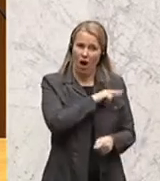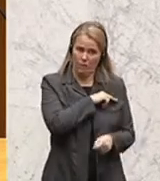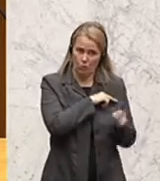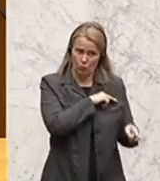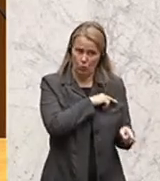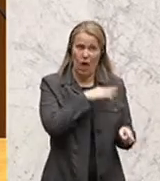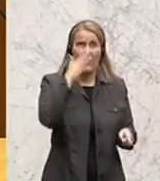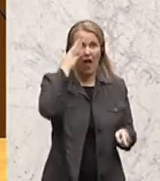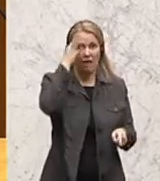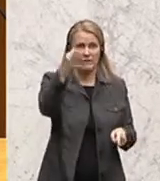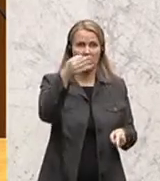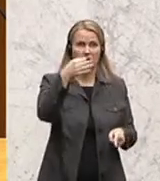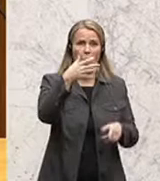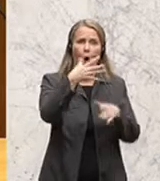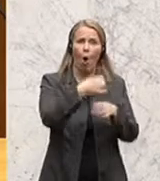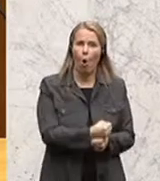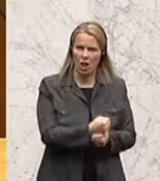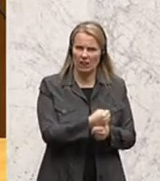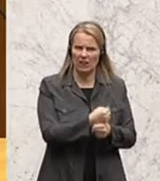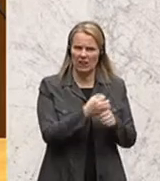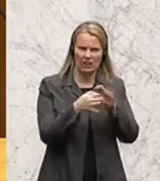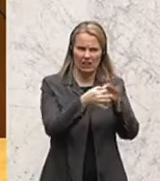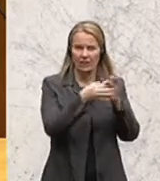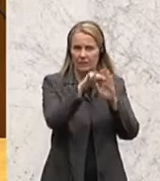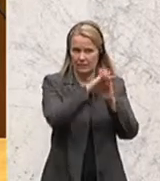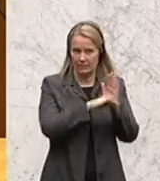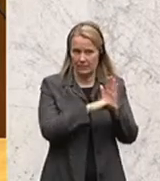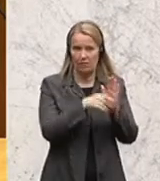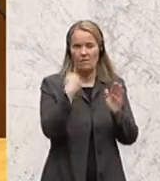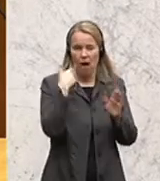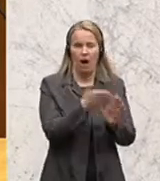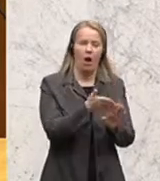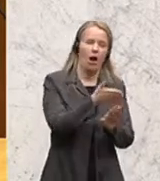die Erfindung dieser Holdingkonstruktion, dieses Holdinggesetzes, lag bereits im Jahr